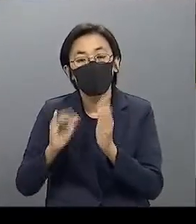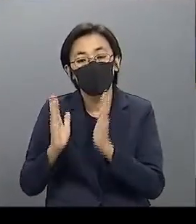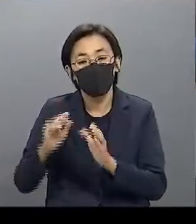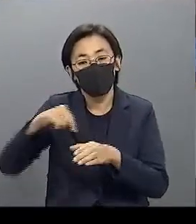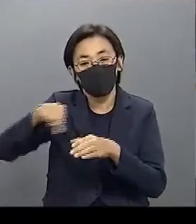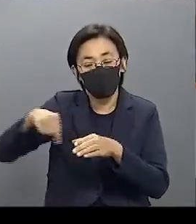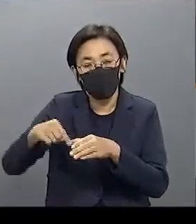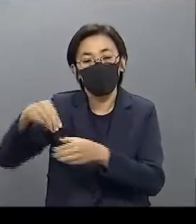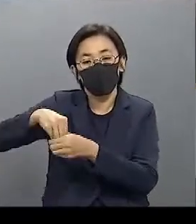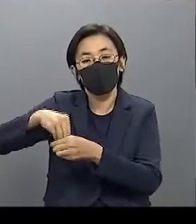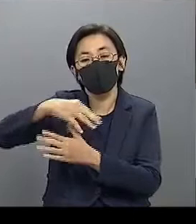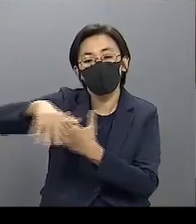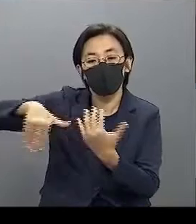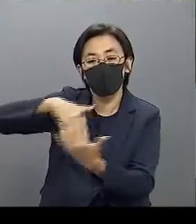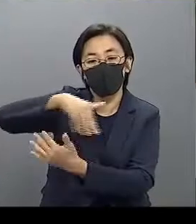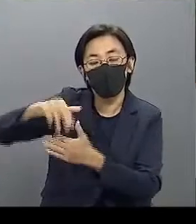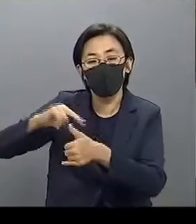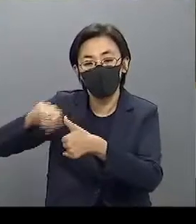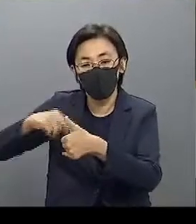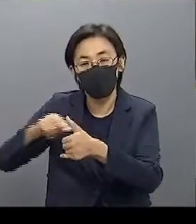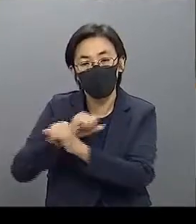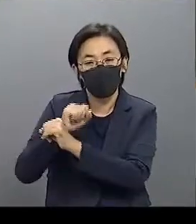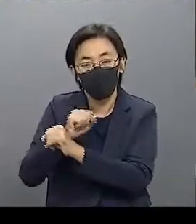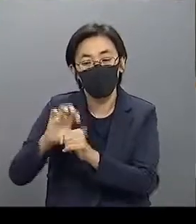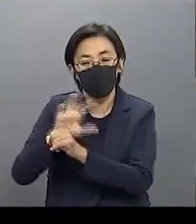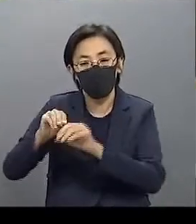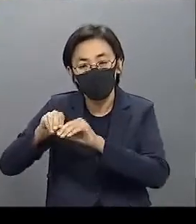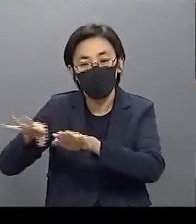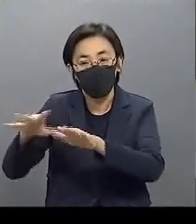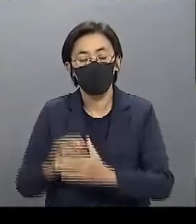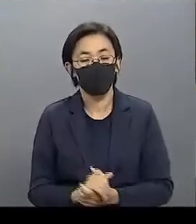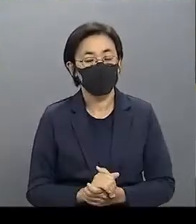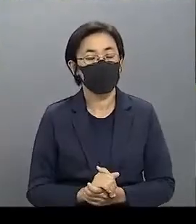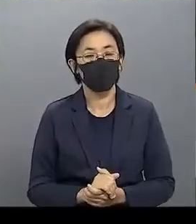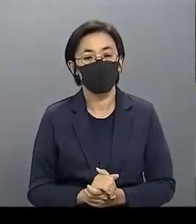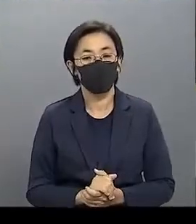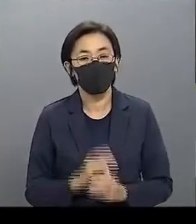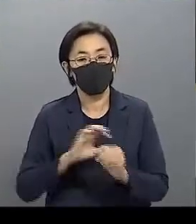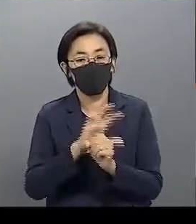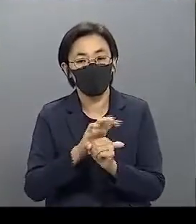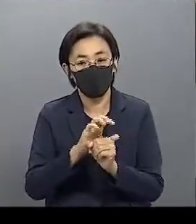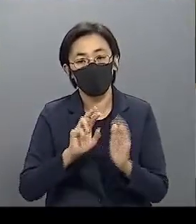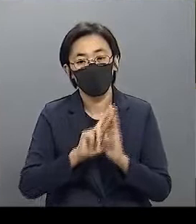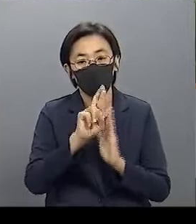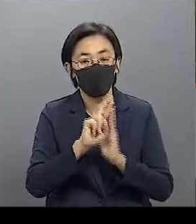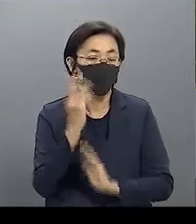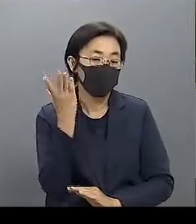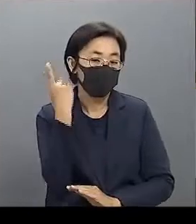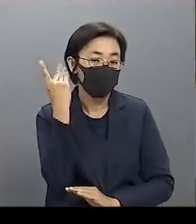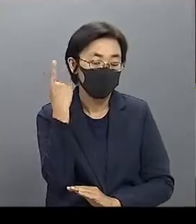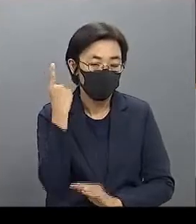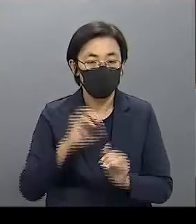กันเพื่อตรวจแล้วก็ป้องกันการแพร่ระบาดส่วนสถานการณ์โควิดจังหวัดเชียงรายเมื่อวานนี้ค่ะมีผู้ติดเชื้อเ